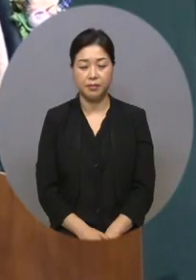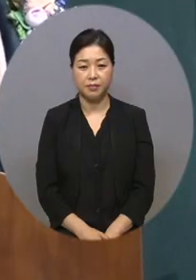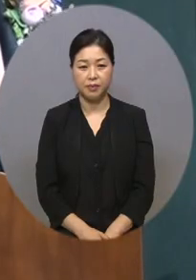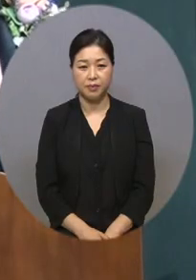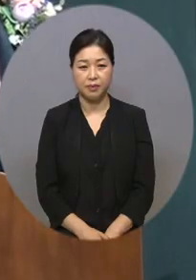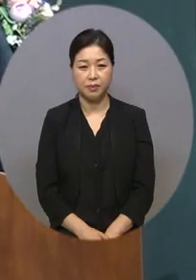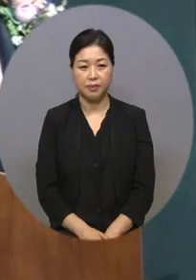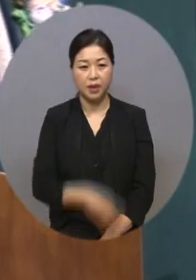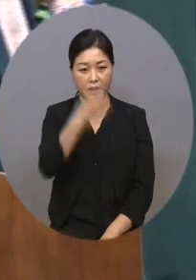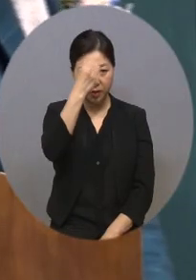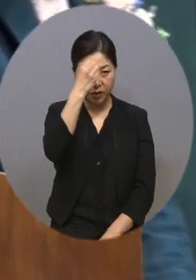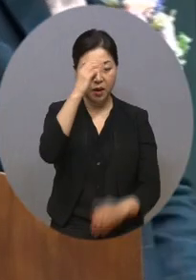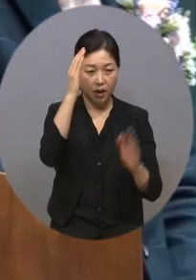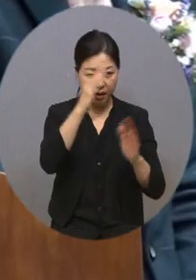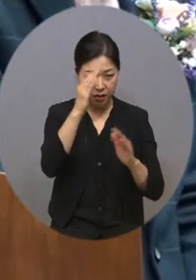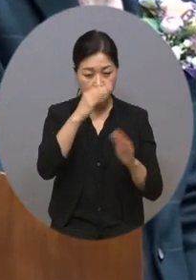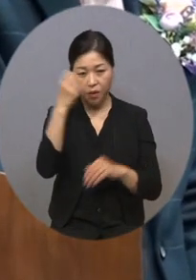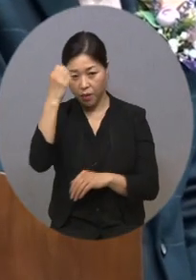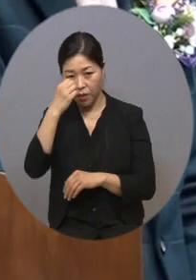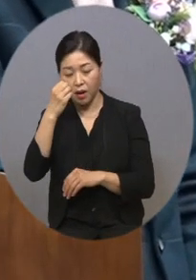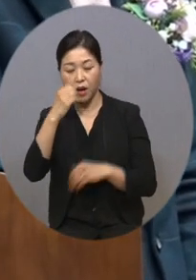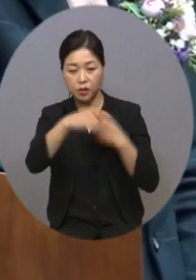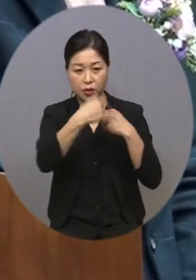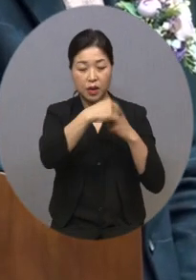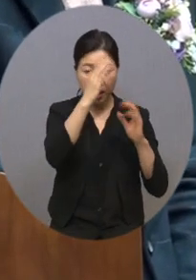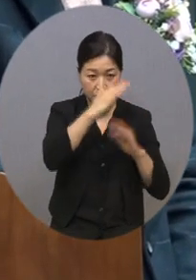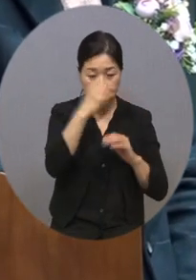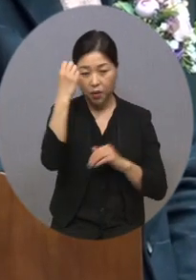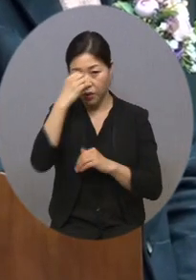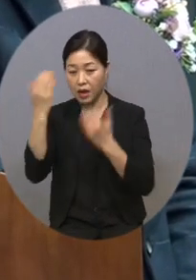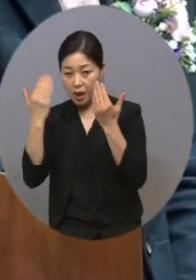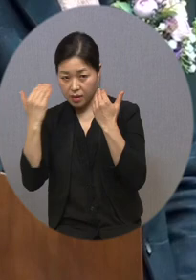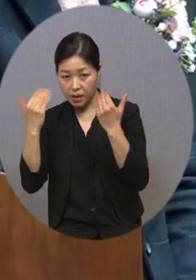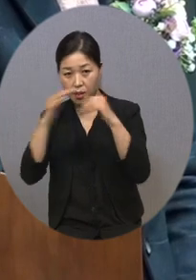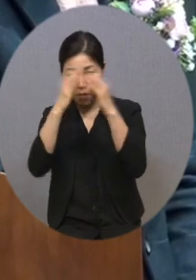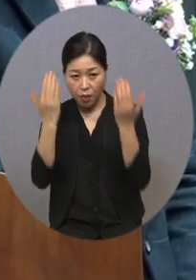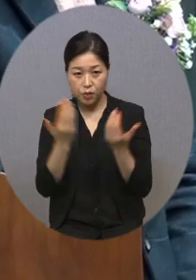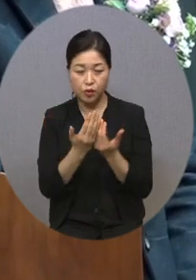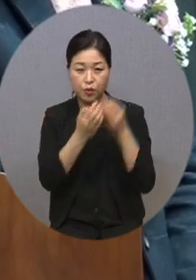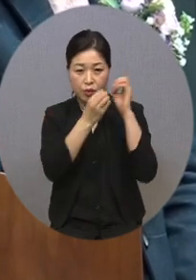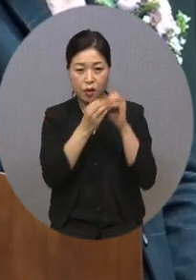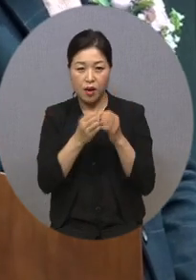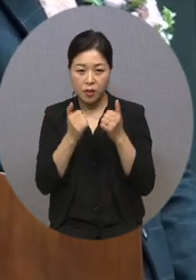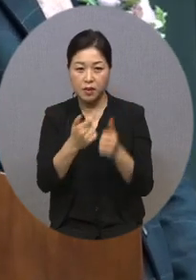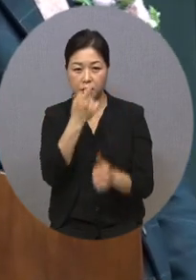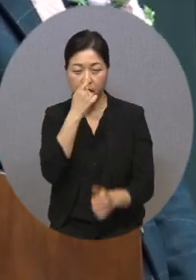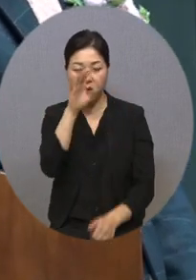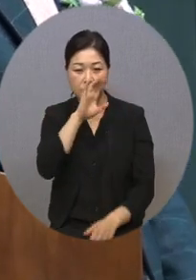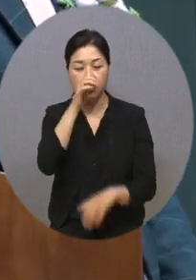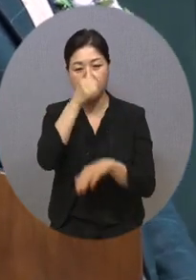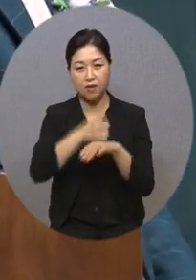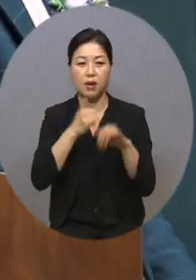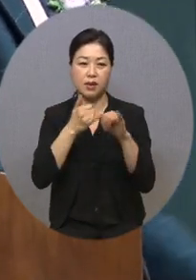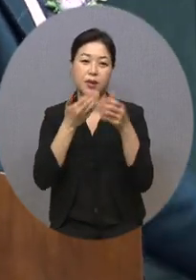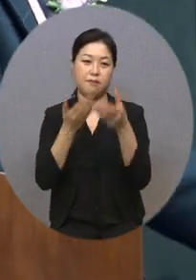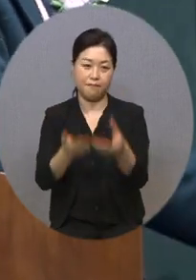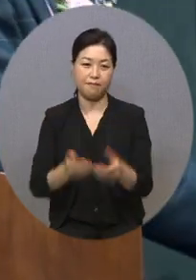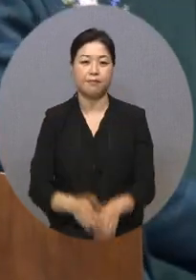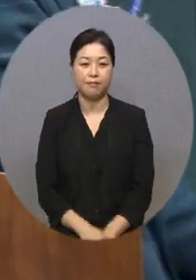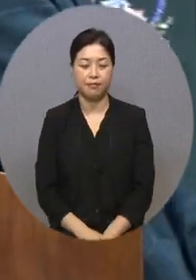초등학생부터 고등학생까지 우리의 국악을 열심히 배우고 연습한 결과라고 여겨집니다. 모두 다시 한번 축하드립니다.